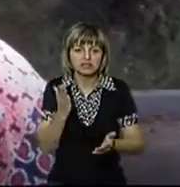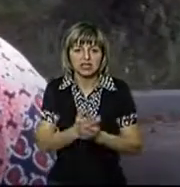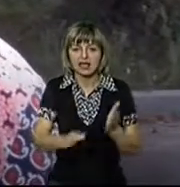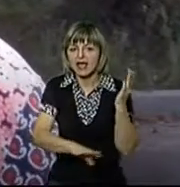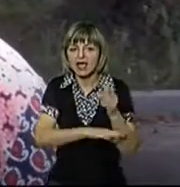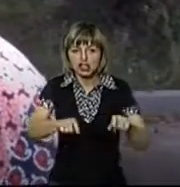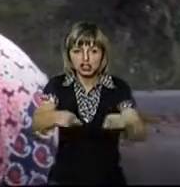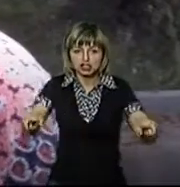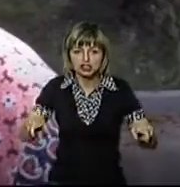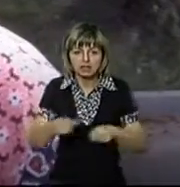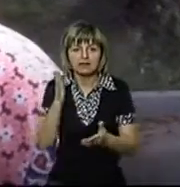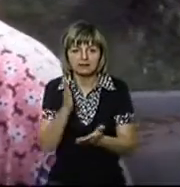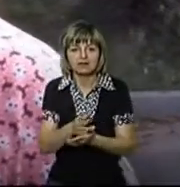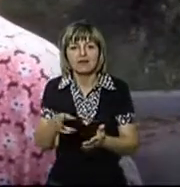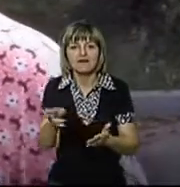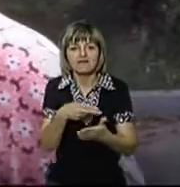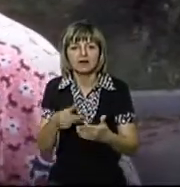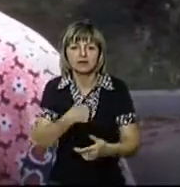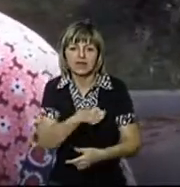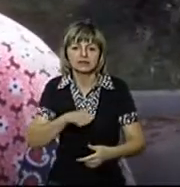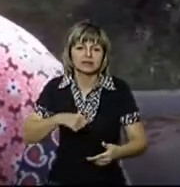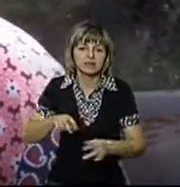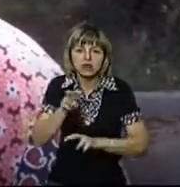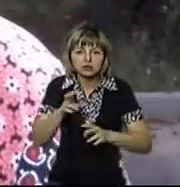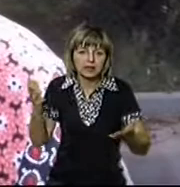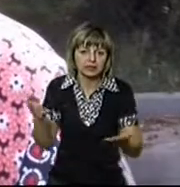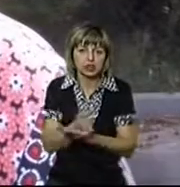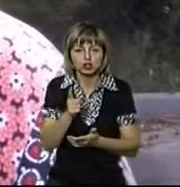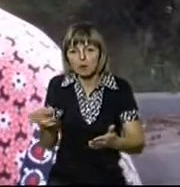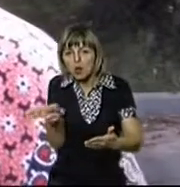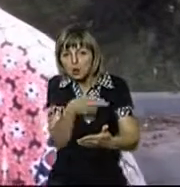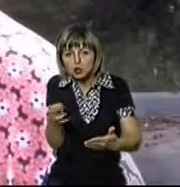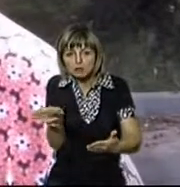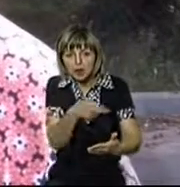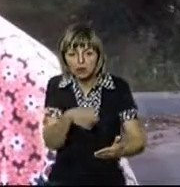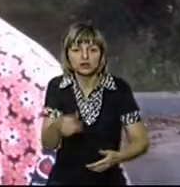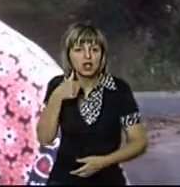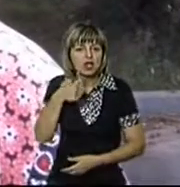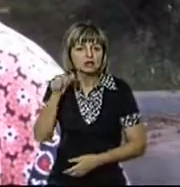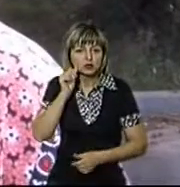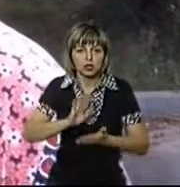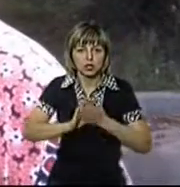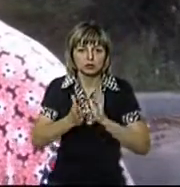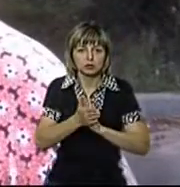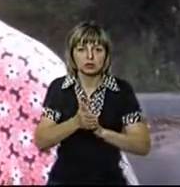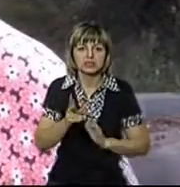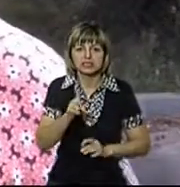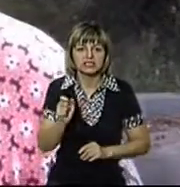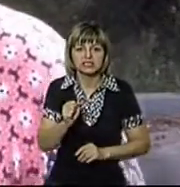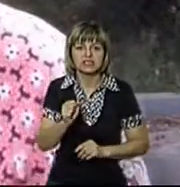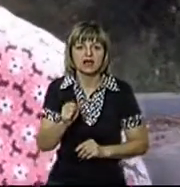Я особисто сама фарбу знайшла, де взяти, щоб розмальовувати. Одна навчора ми домовилися за бобката, але